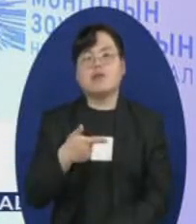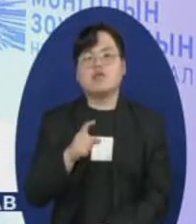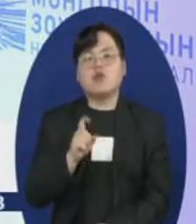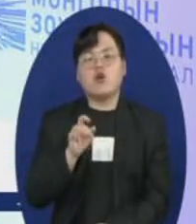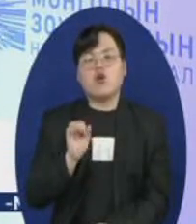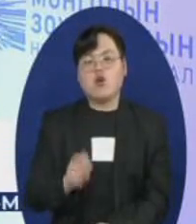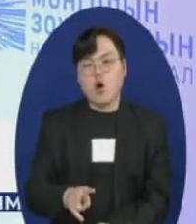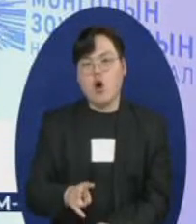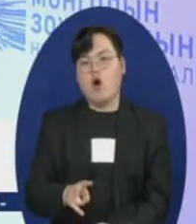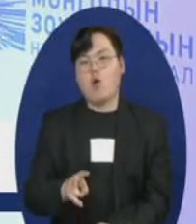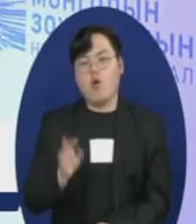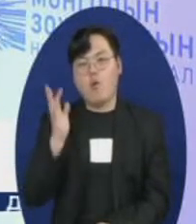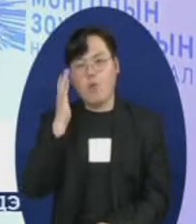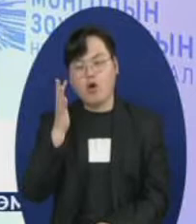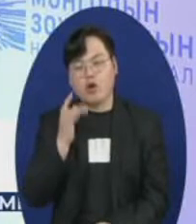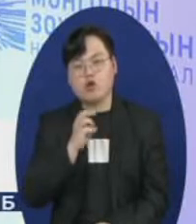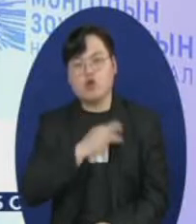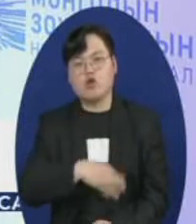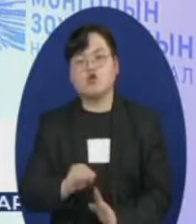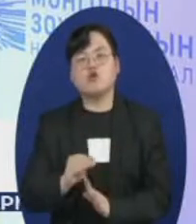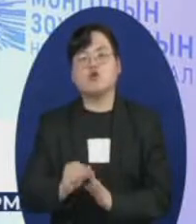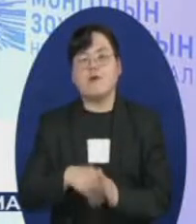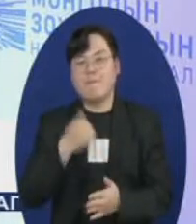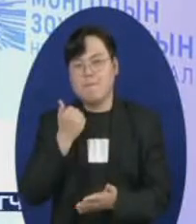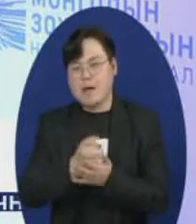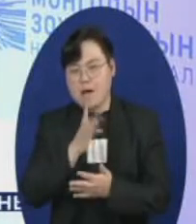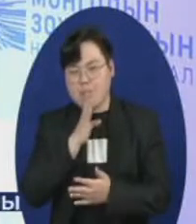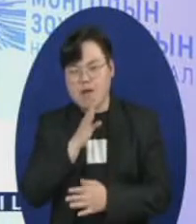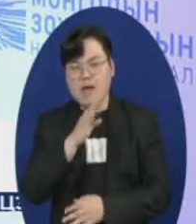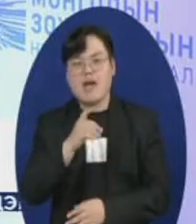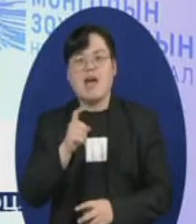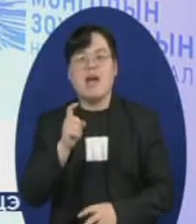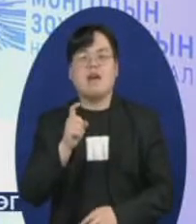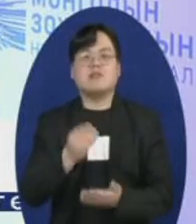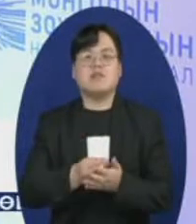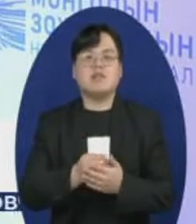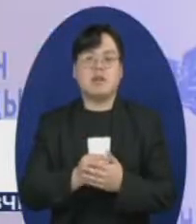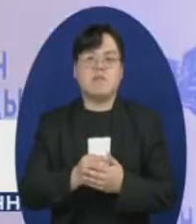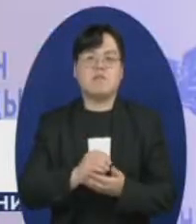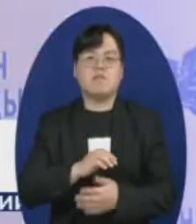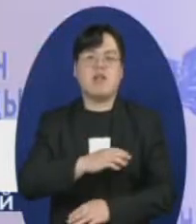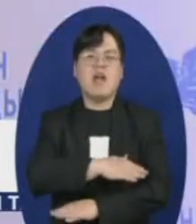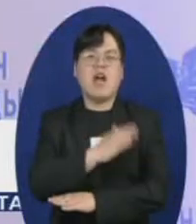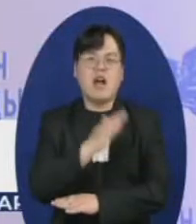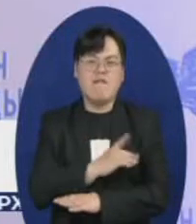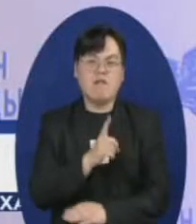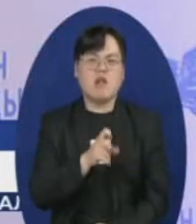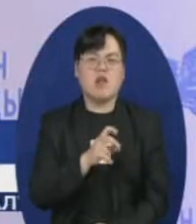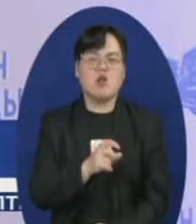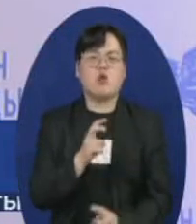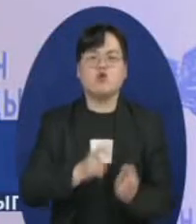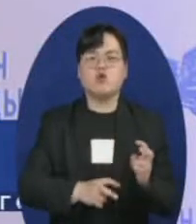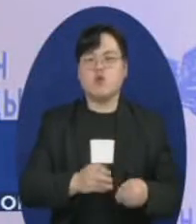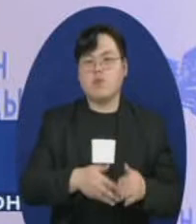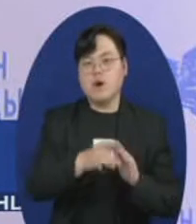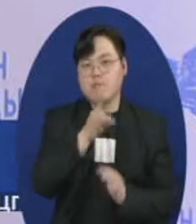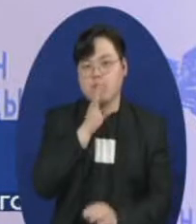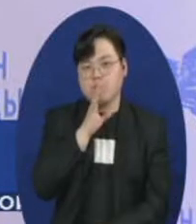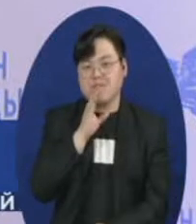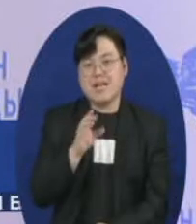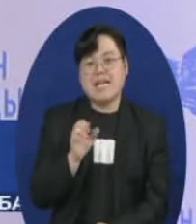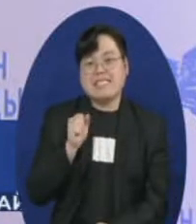бодлогын бичиг баримттай болно. Зохиолчдынхаа хэвлэлийг хэвлэлдэх хэвлэлийн үйлдвэр тэгээ бас хуучин бодоо бид нар байсан шүү дээ. Утсгалын санг буй олгочих юм